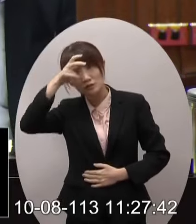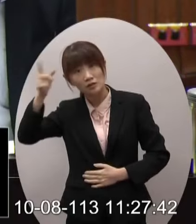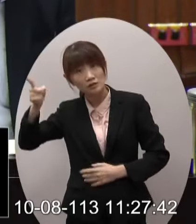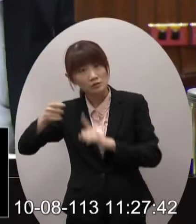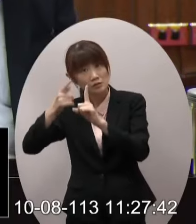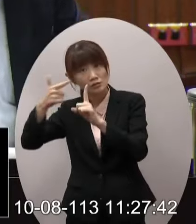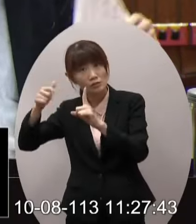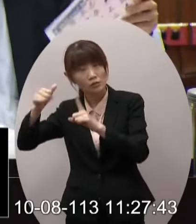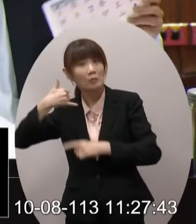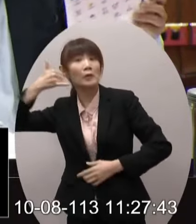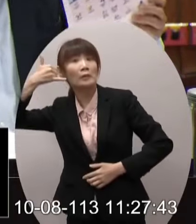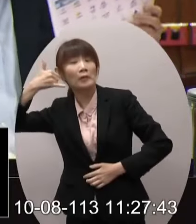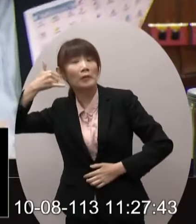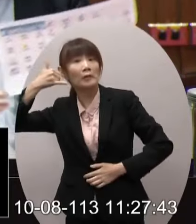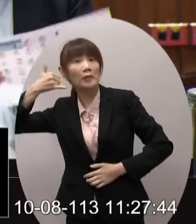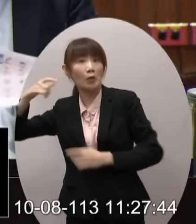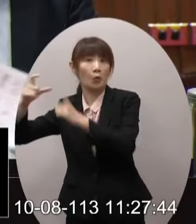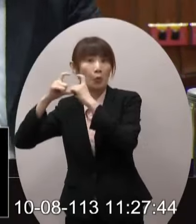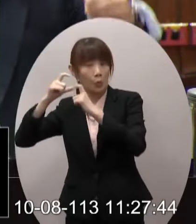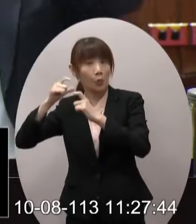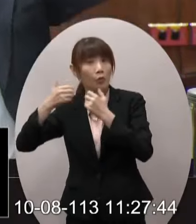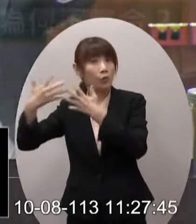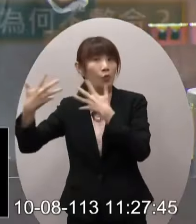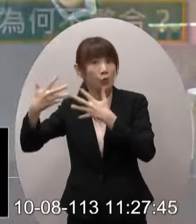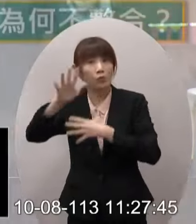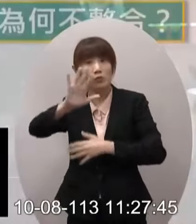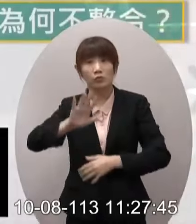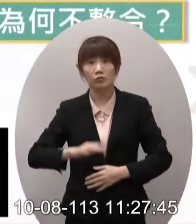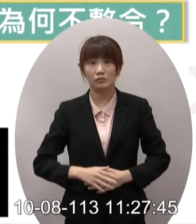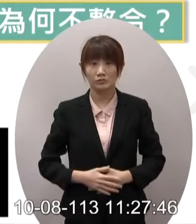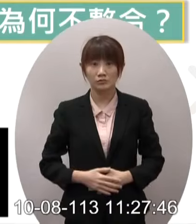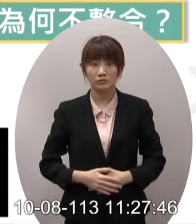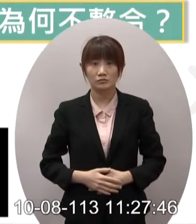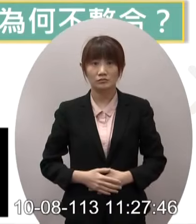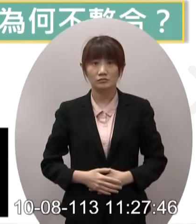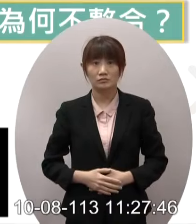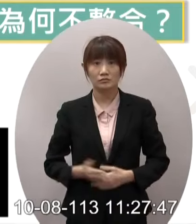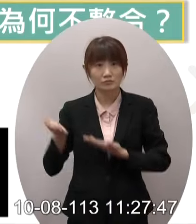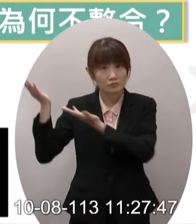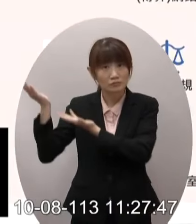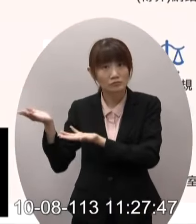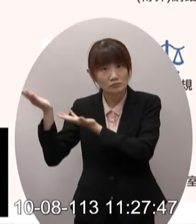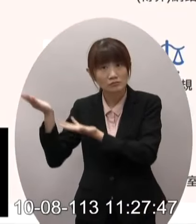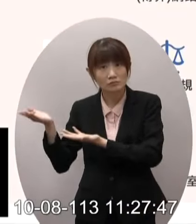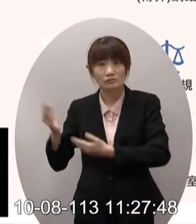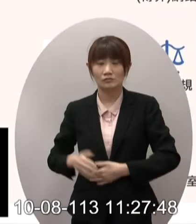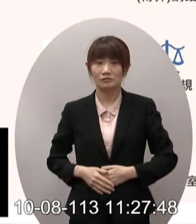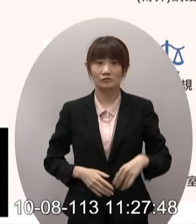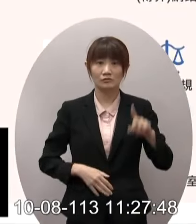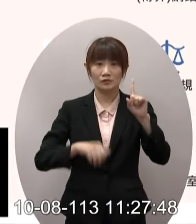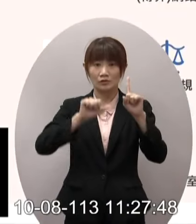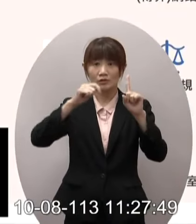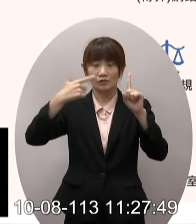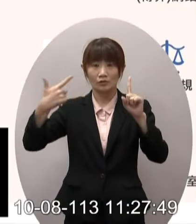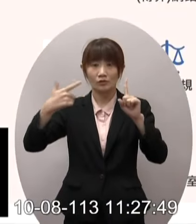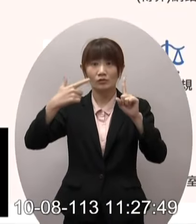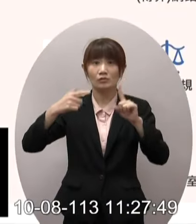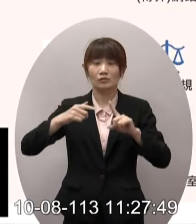那个165的功能，我那个院长你看一下，我画面上会放165的功能啊，